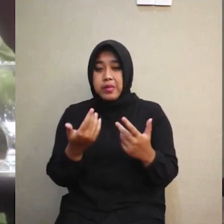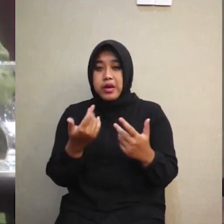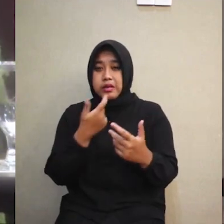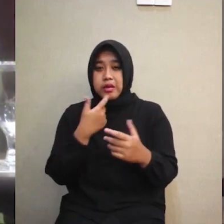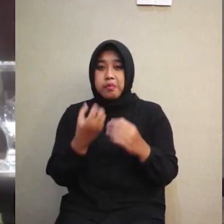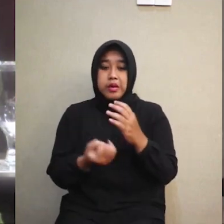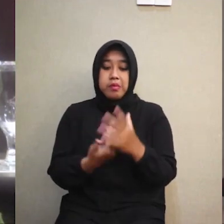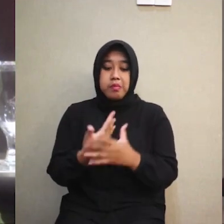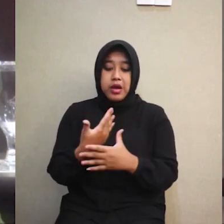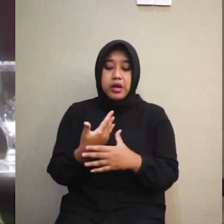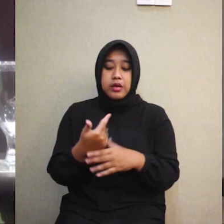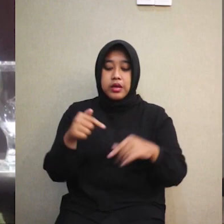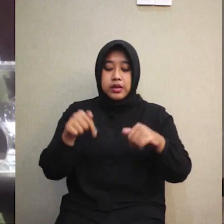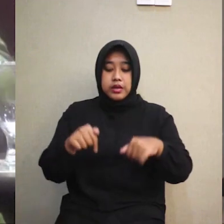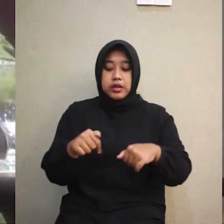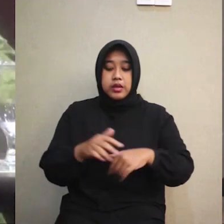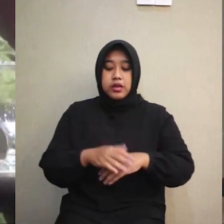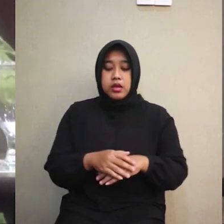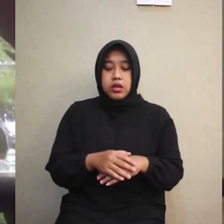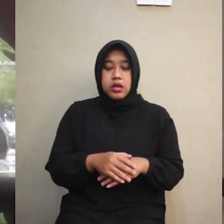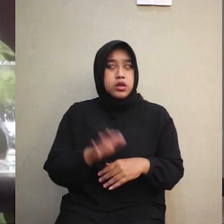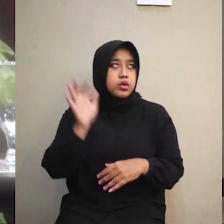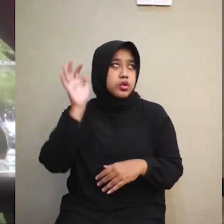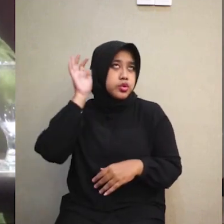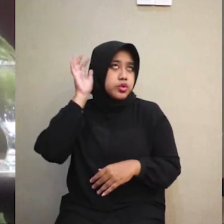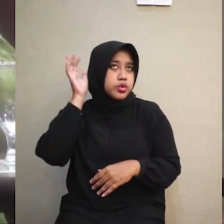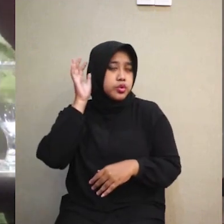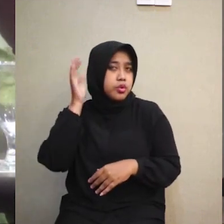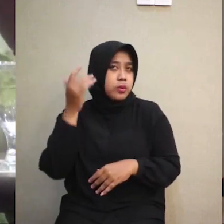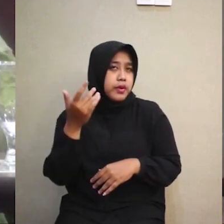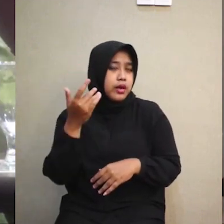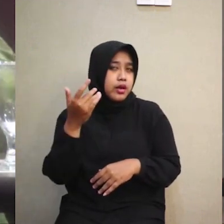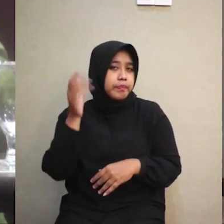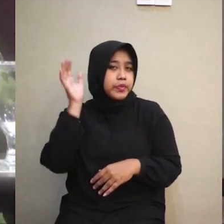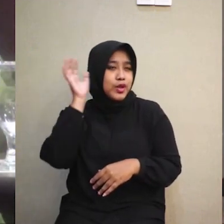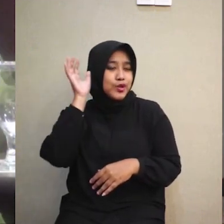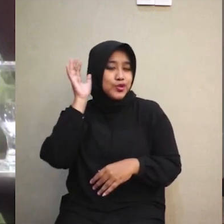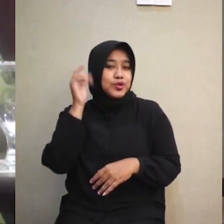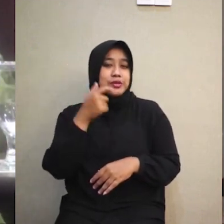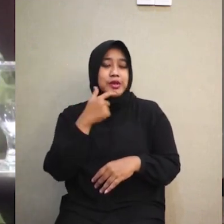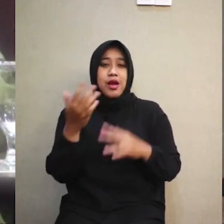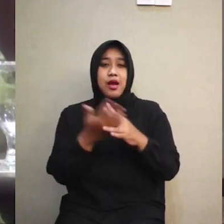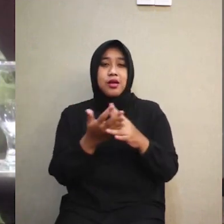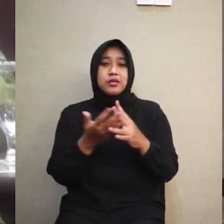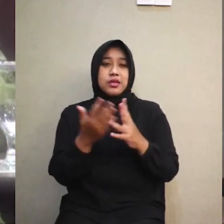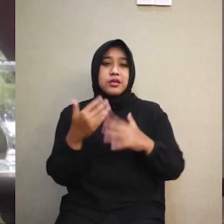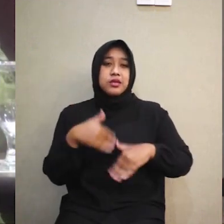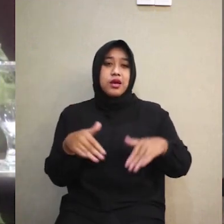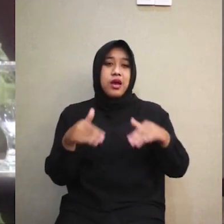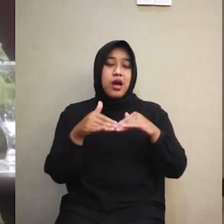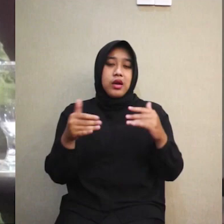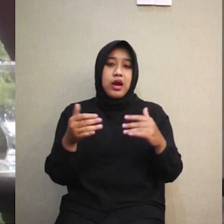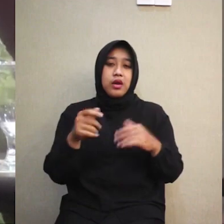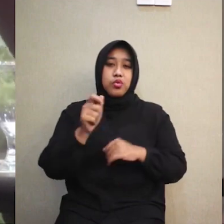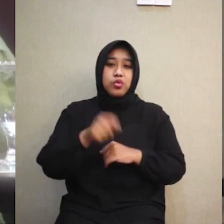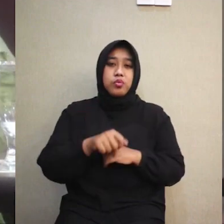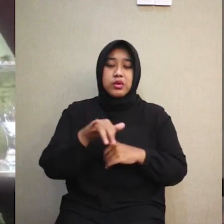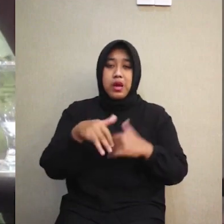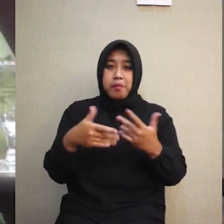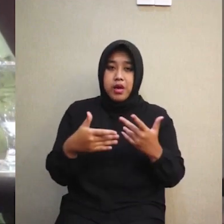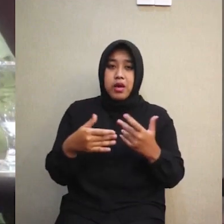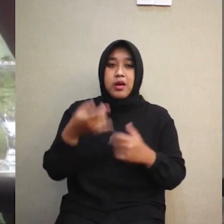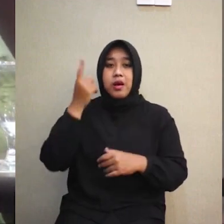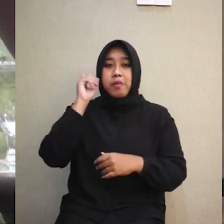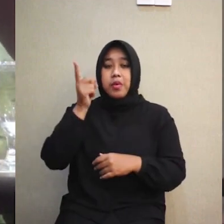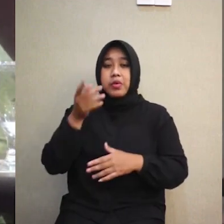perkembangan selama ini gitu isu-isu akses keadilan itu sampai di mana ternyata pemerintah tidak